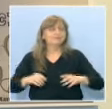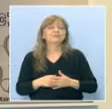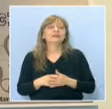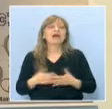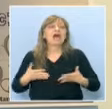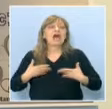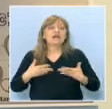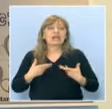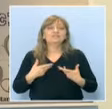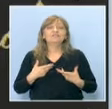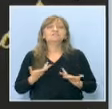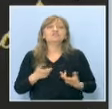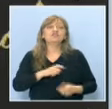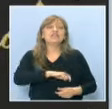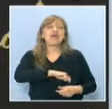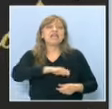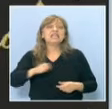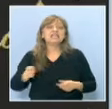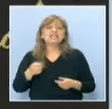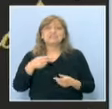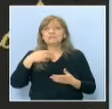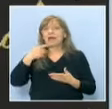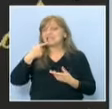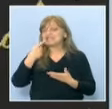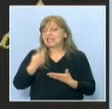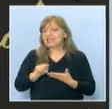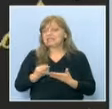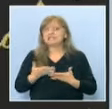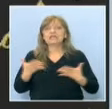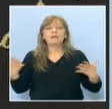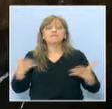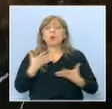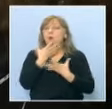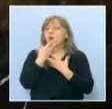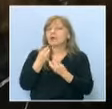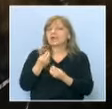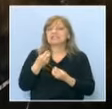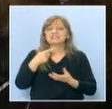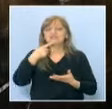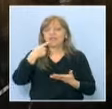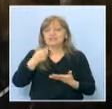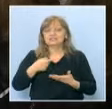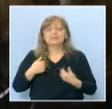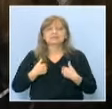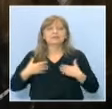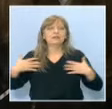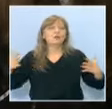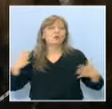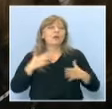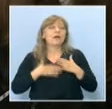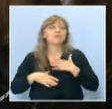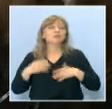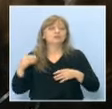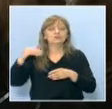се, че е на испански, защото за мен испанският език е много красив. За мен е голямо удоволствие да